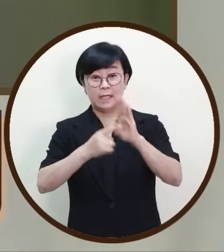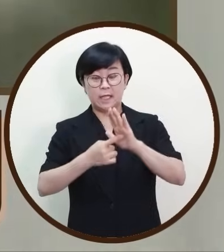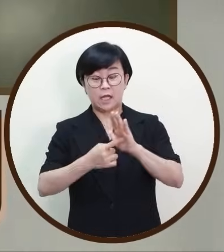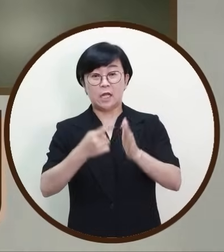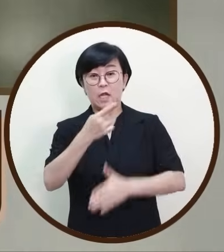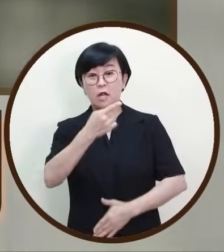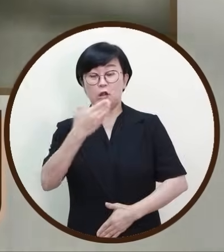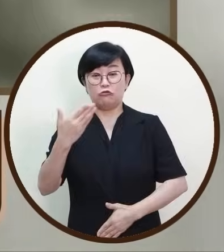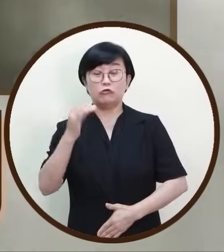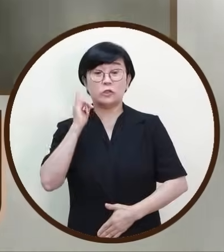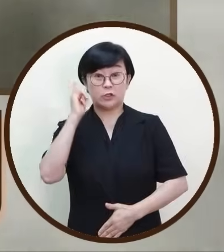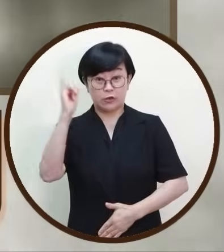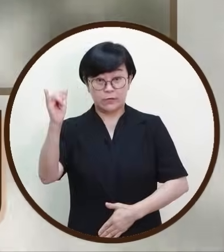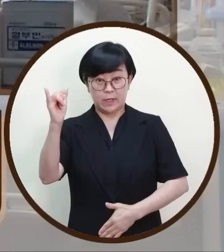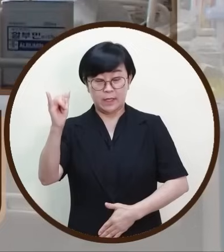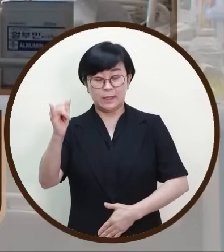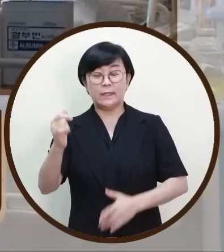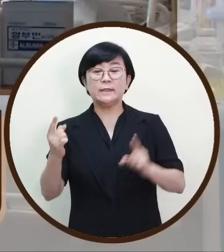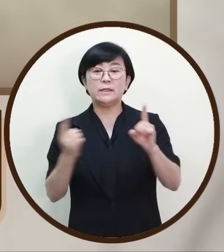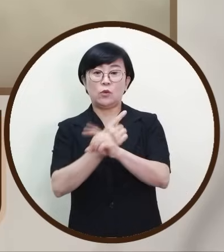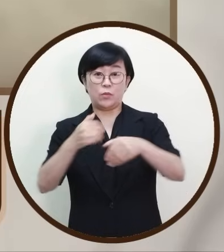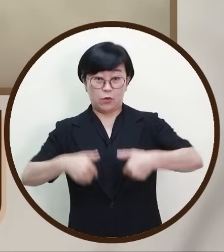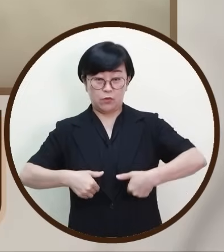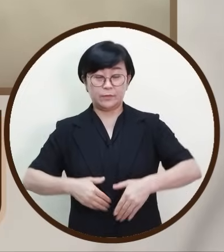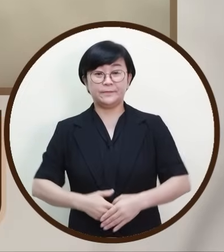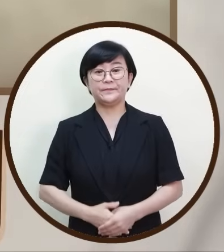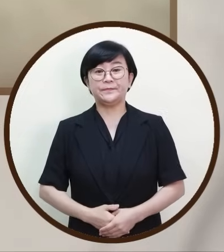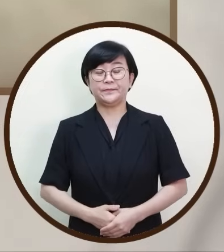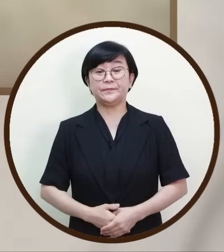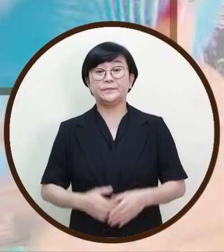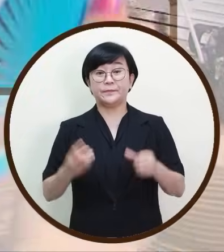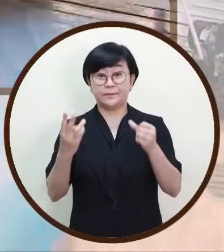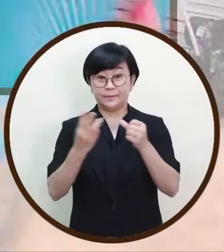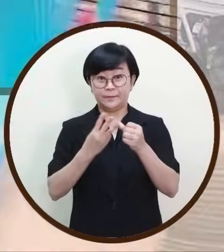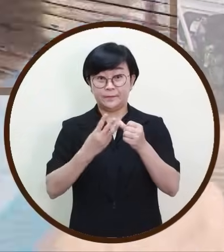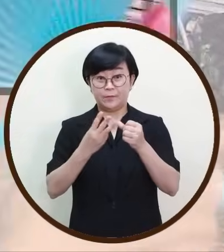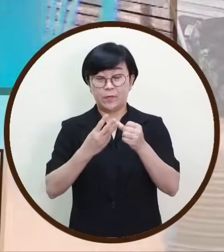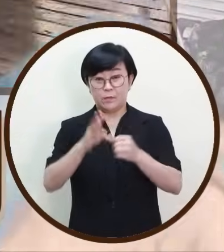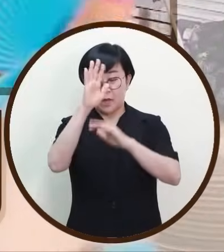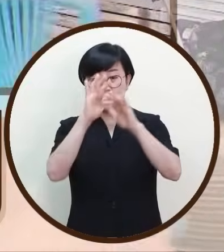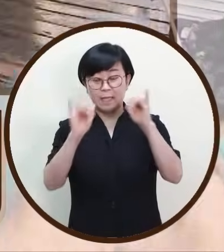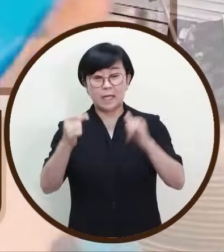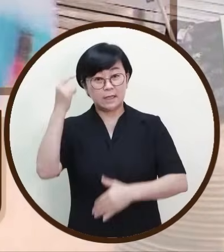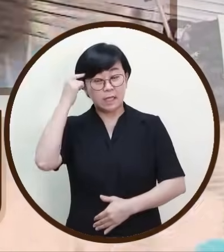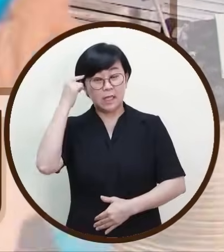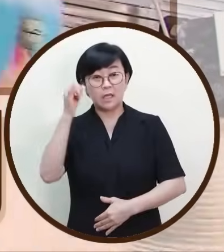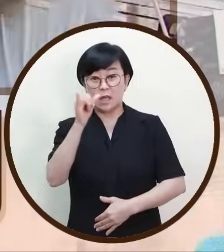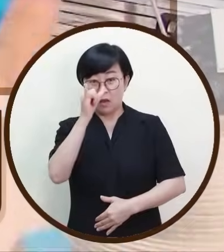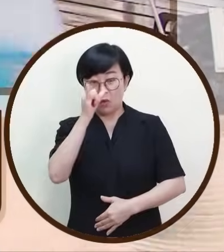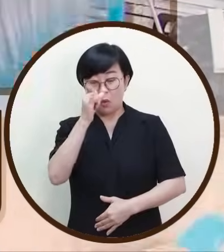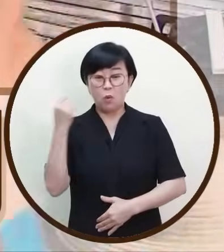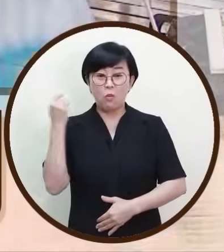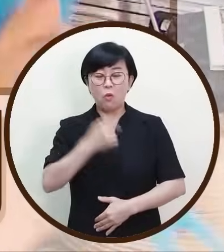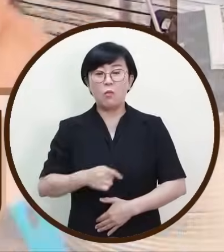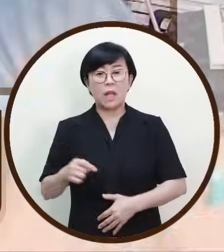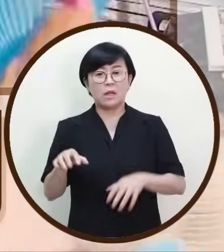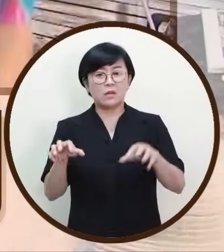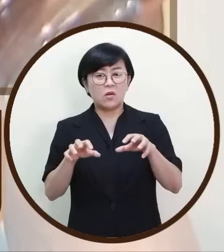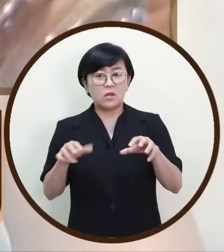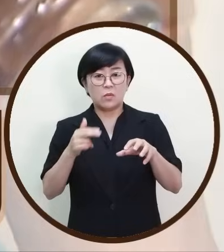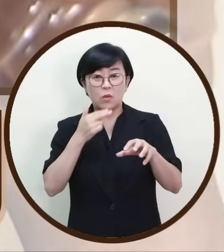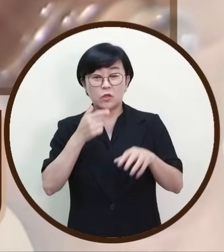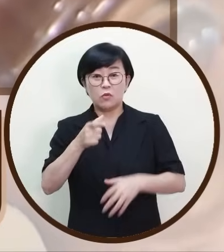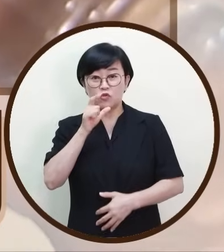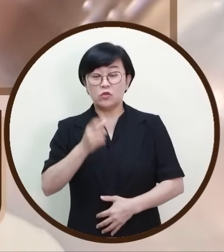신속하게 119 구급대로 연락해 응급치료를 받습니다. 세 번째, 환자가 의식이 있고 경련이